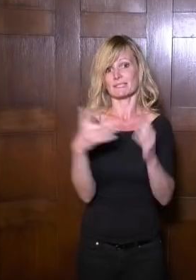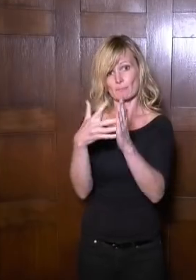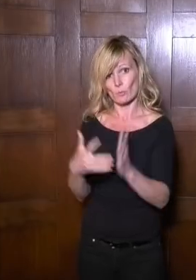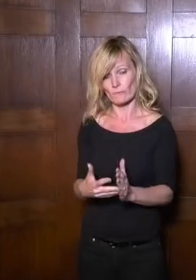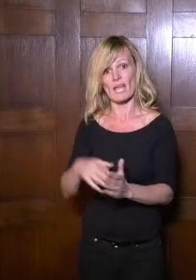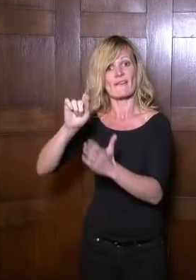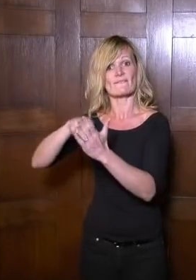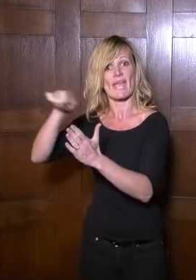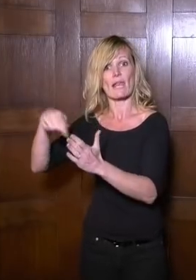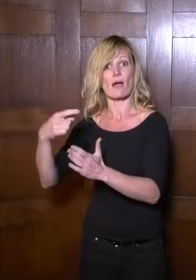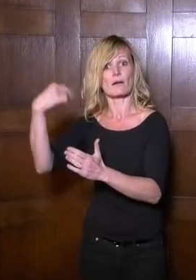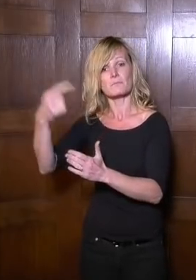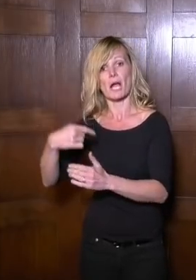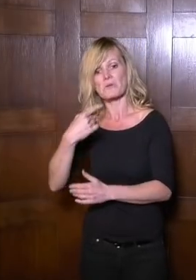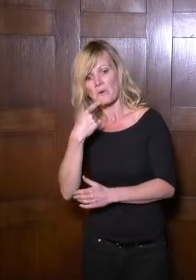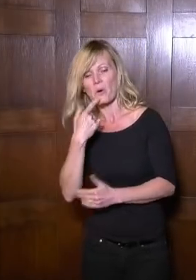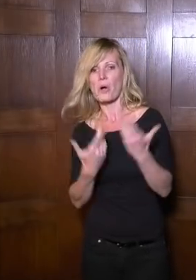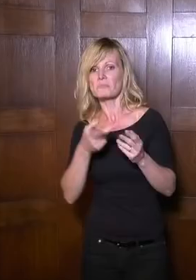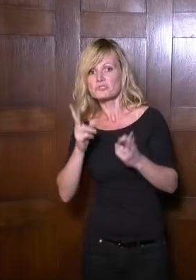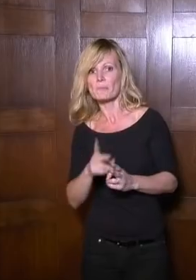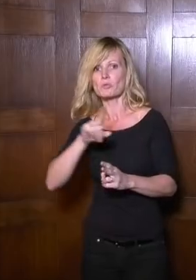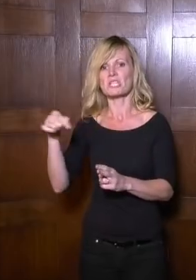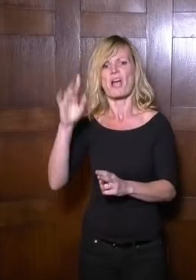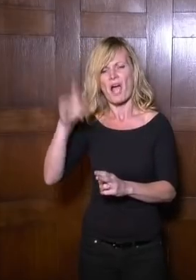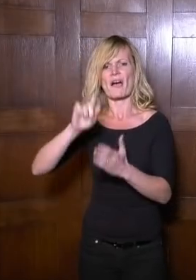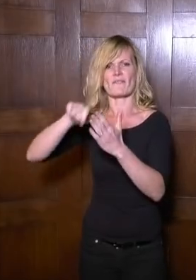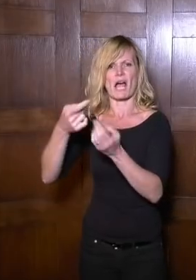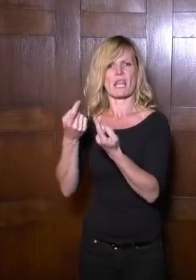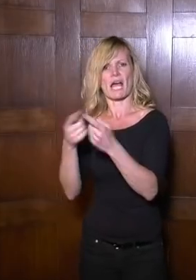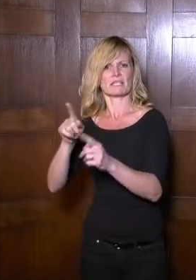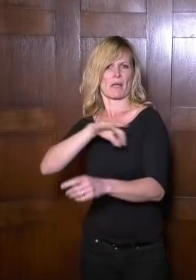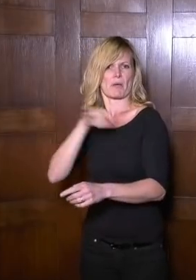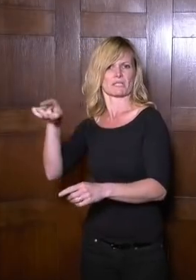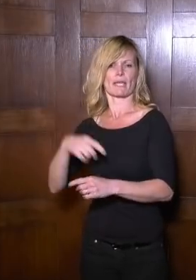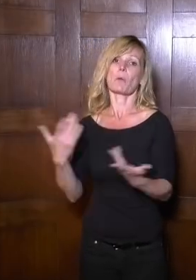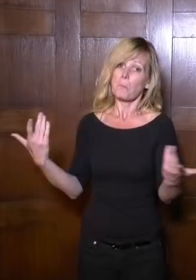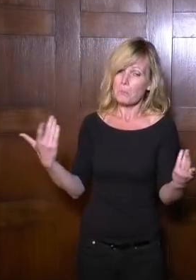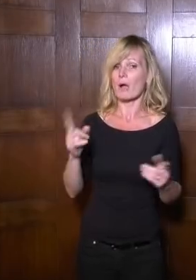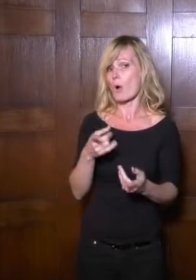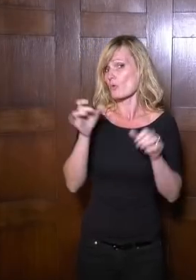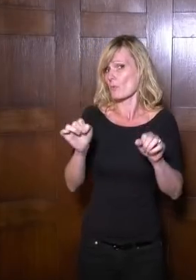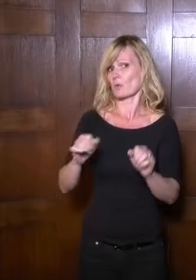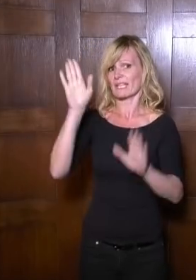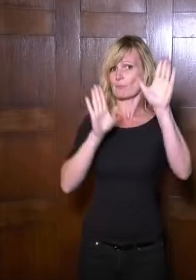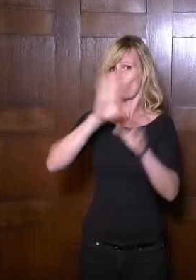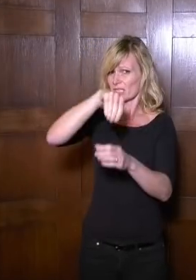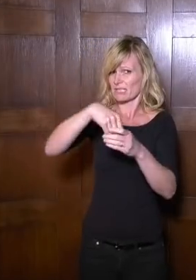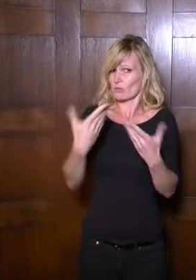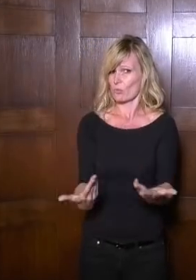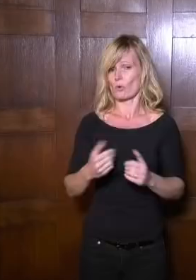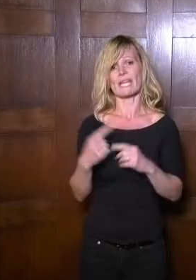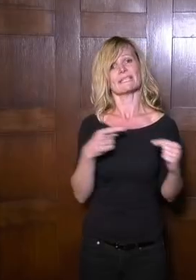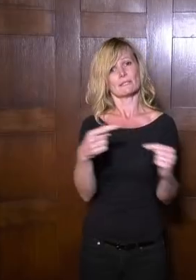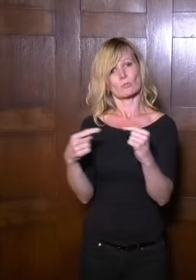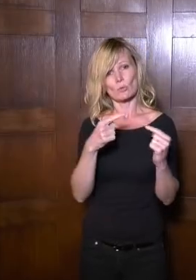hinterfragt werden in Wahlen. Aber das gehört zu unserer Demokratie auch, dass nach einer Diskussion, nach einem Diskurs am